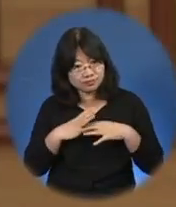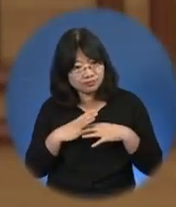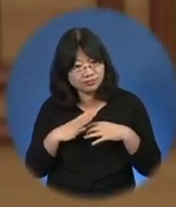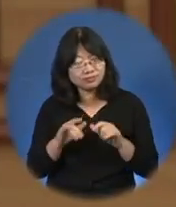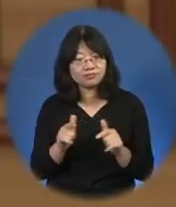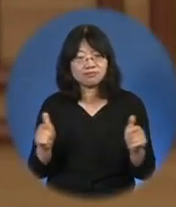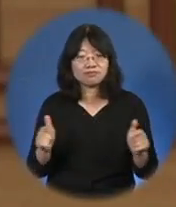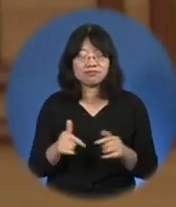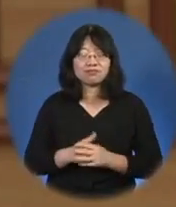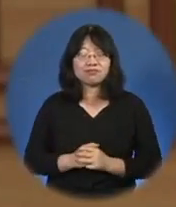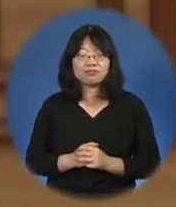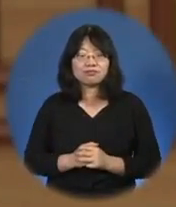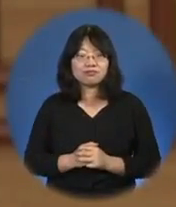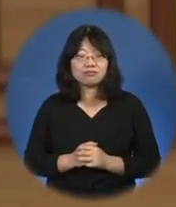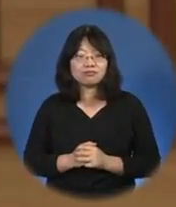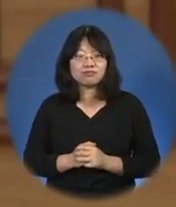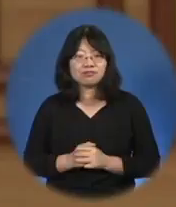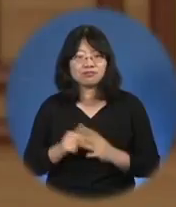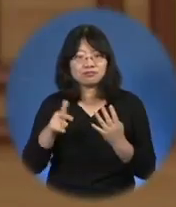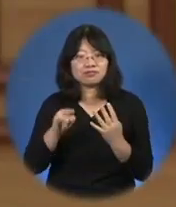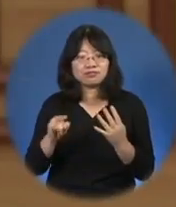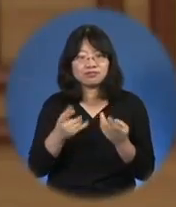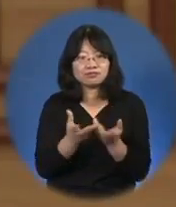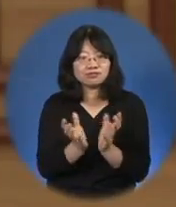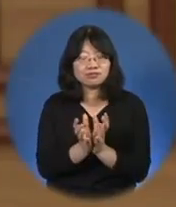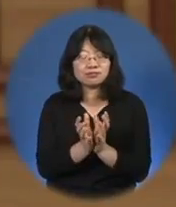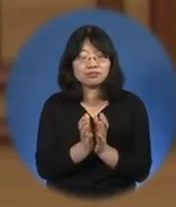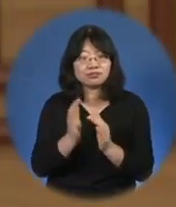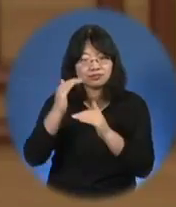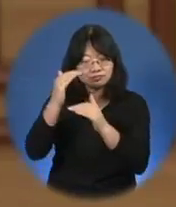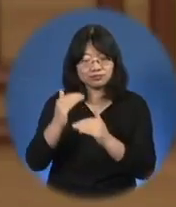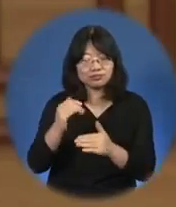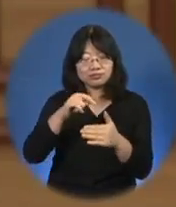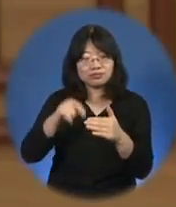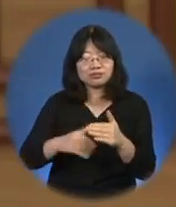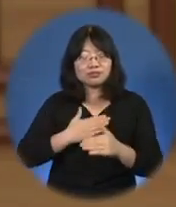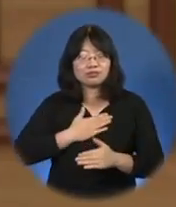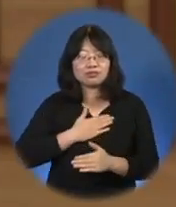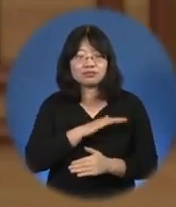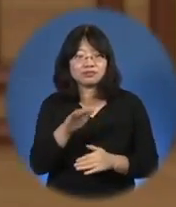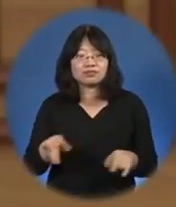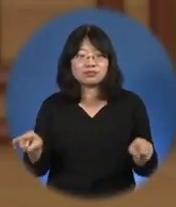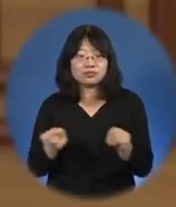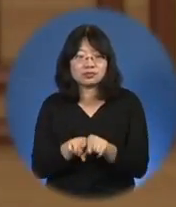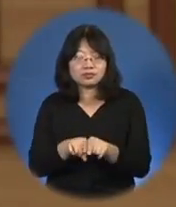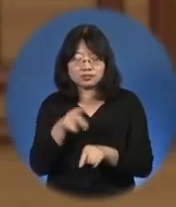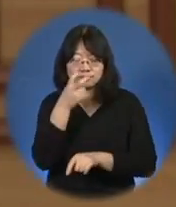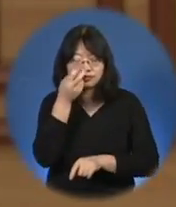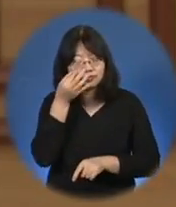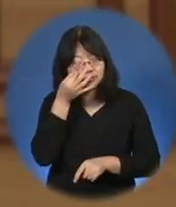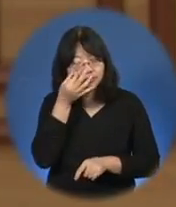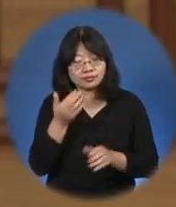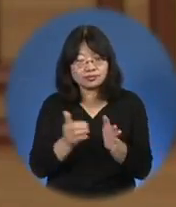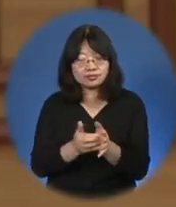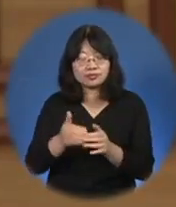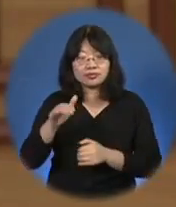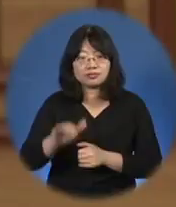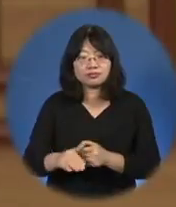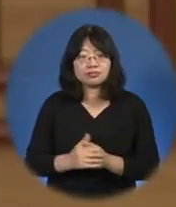것은 그 4개 세션 과정 내내 이제 저희는 같이 옆에서 지켜봤는데요.